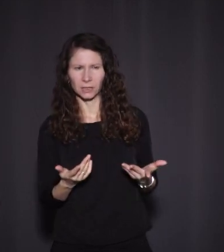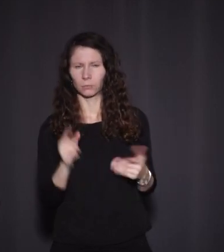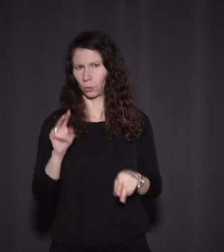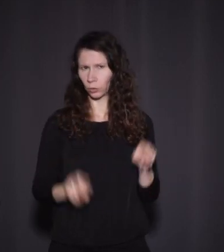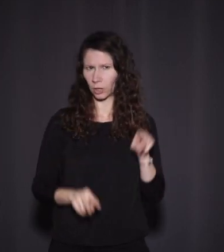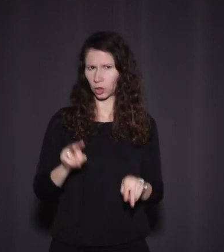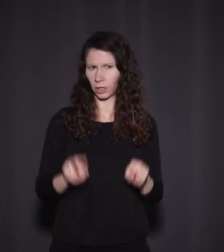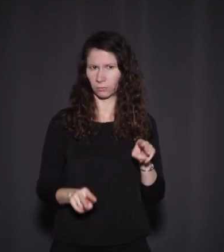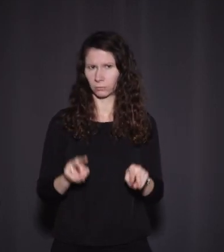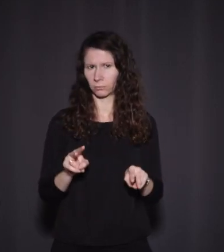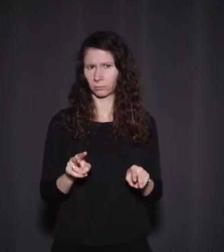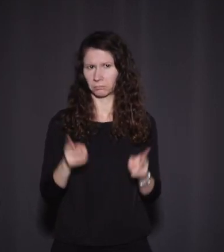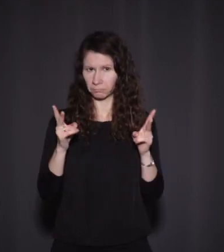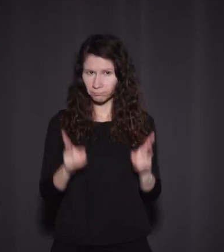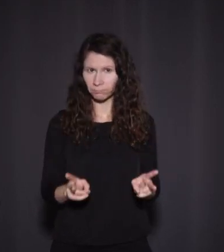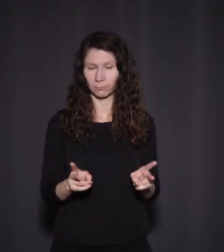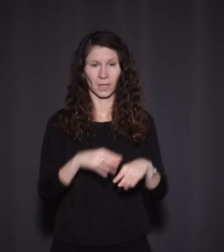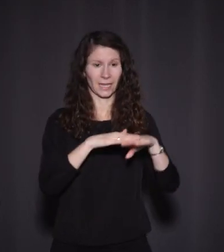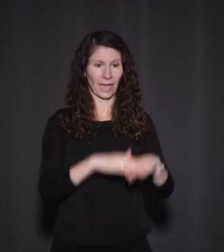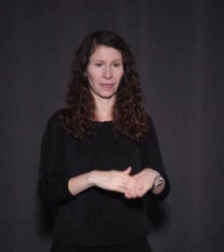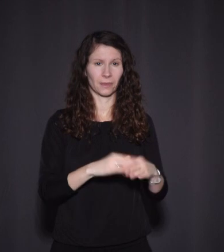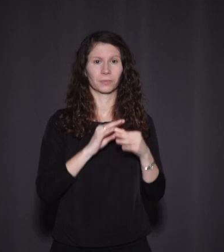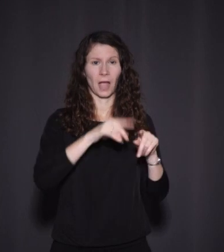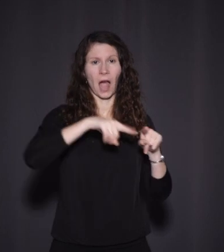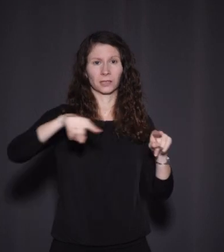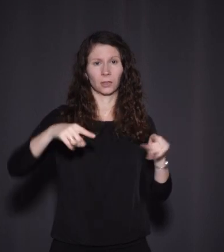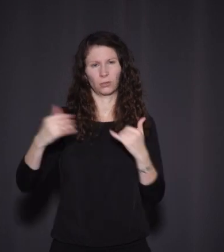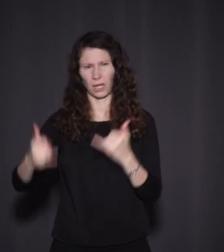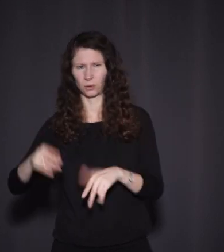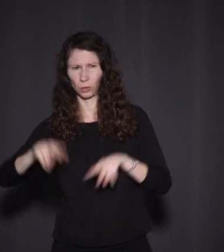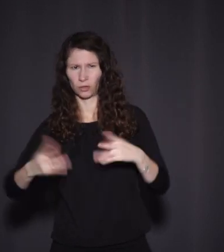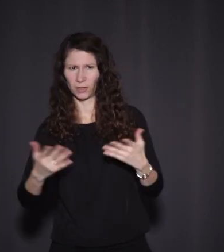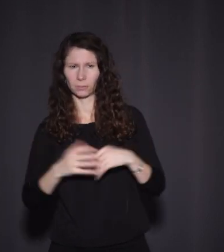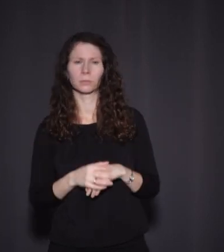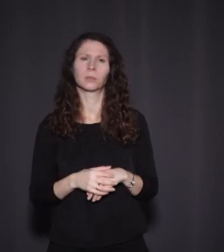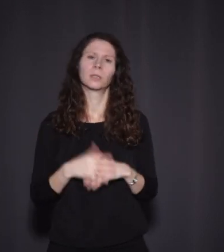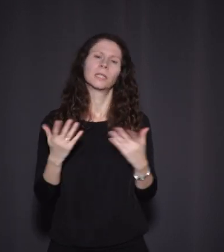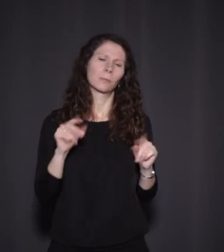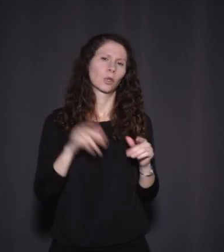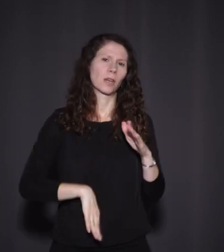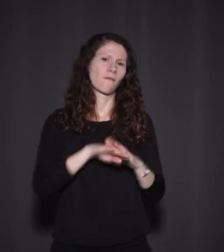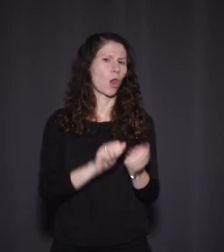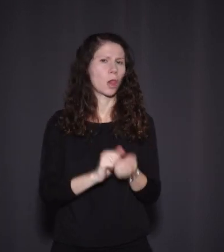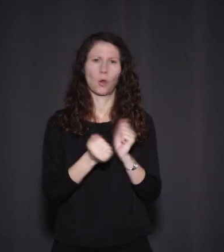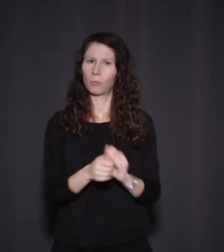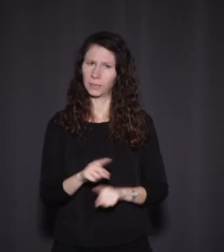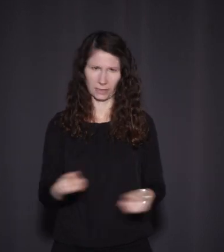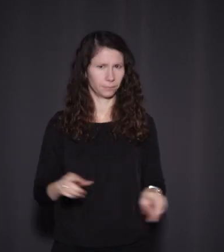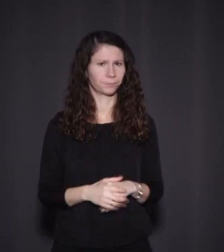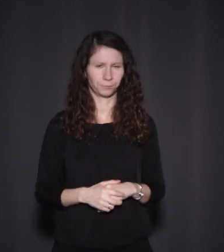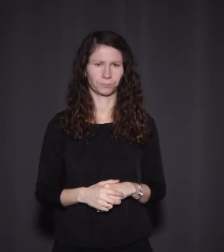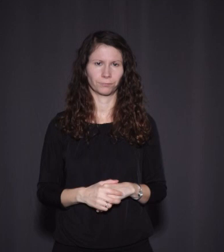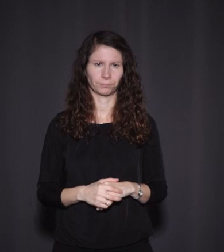zur eigentlich geplanten Rente auf Aktien? Ja, teilweise bedeutet natürlich, dass wir es nicht komplett umstellen. Also vielfach